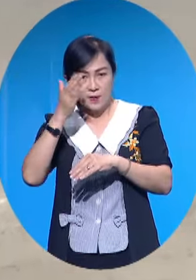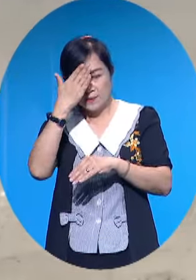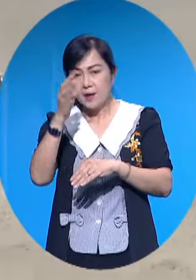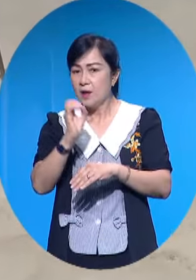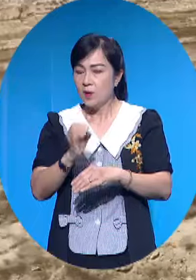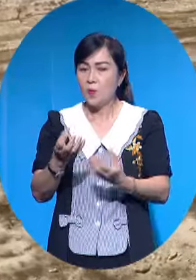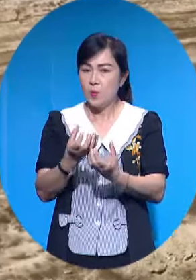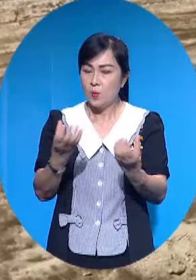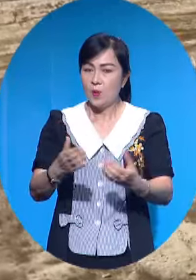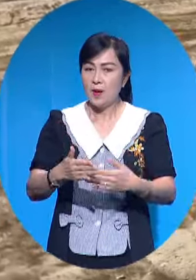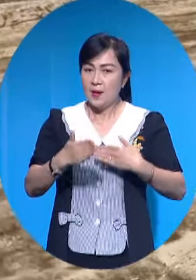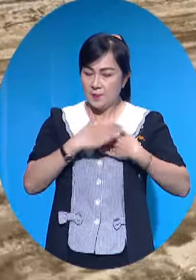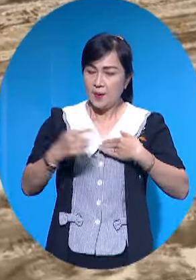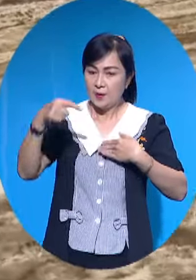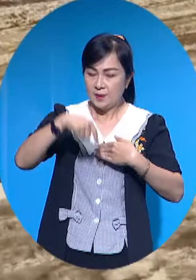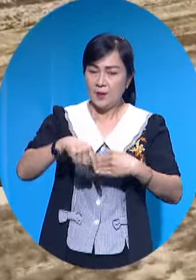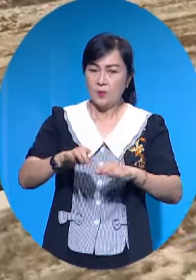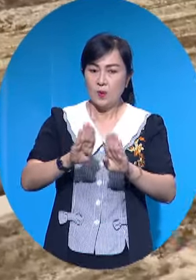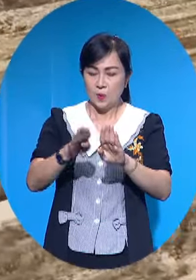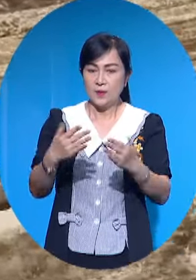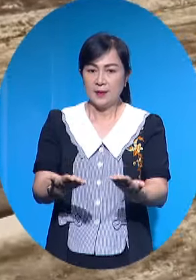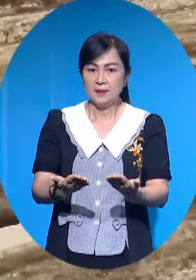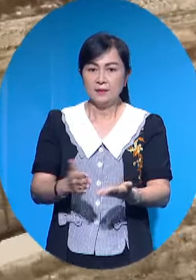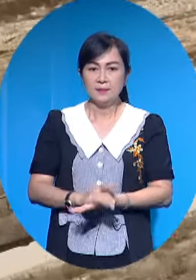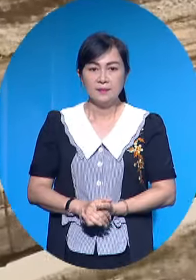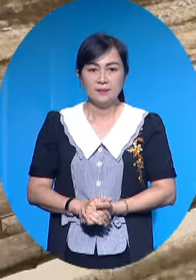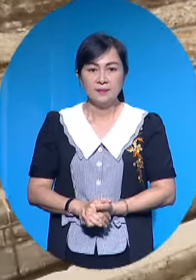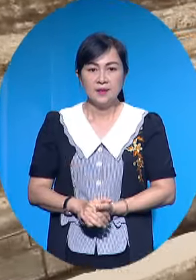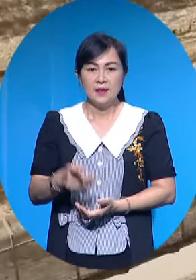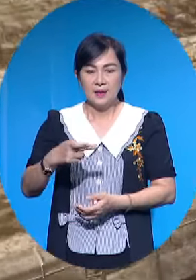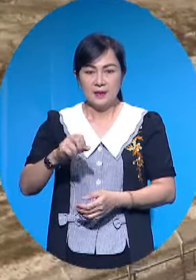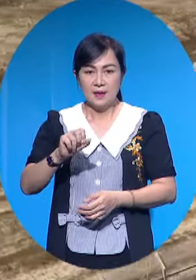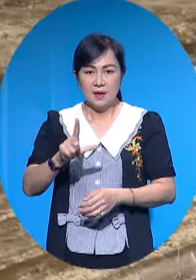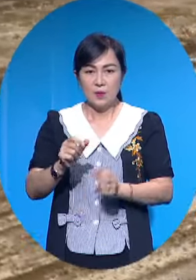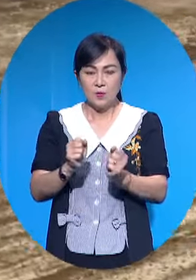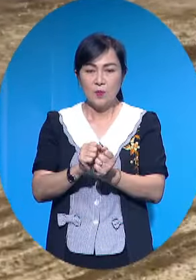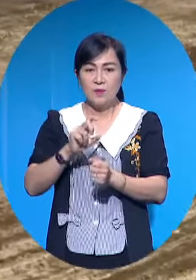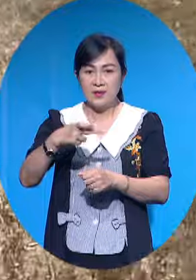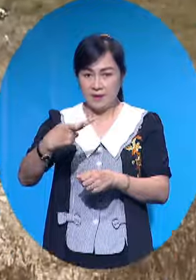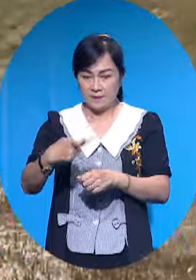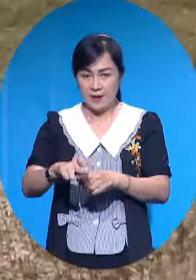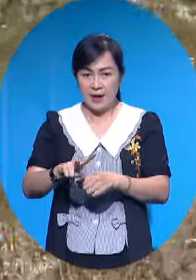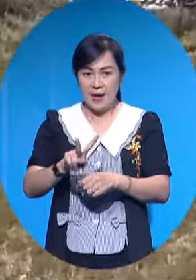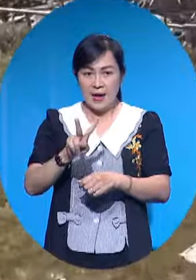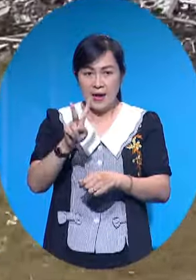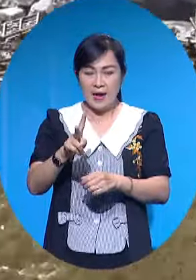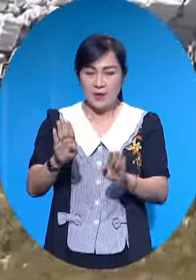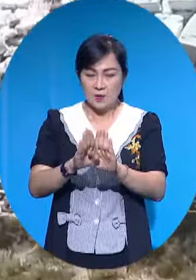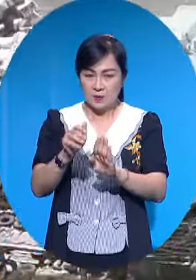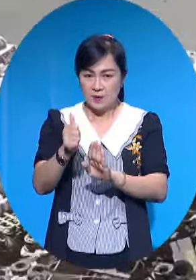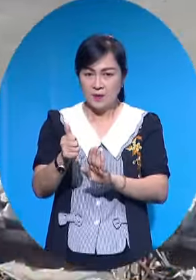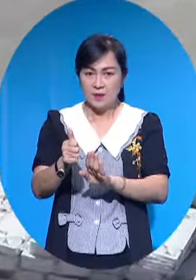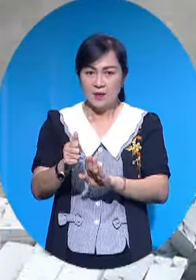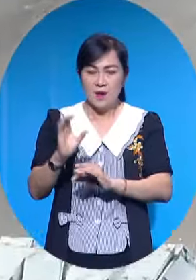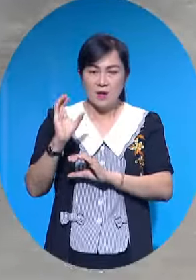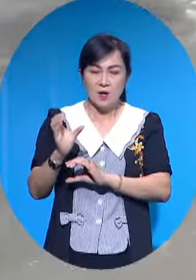chuyến hàng viện trợ nào được chuyển đến qua cửa khẩu này kem shalom cùng với rafa là hai trong số các cửa khẩu chính để